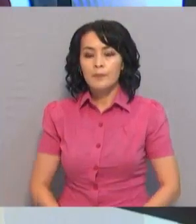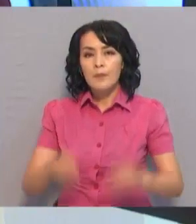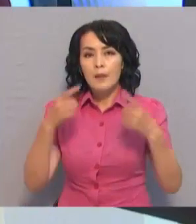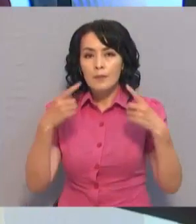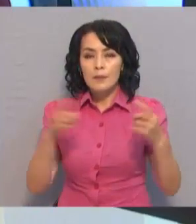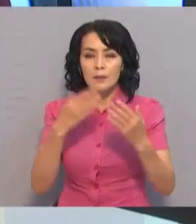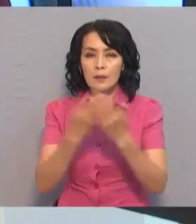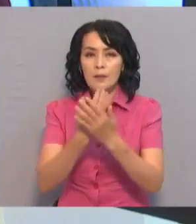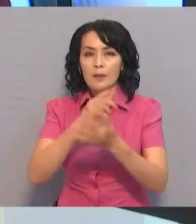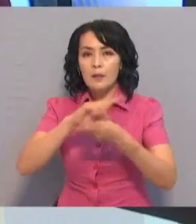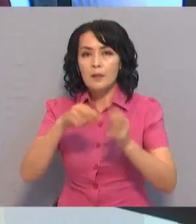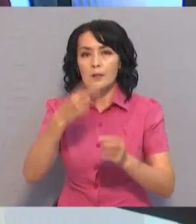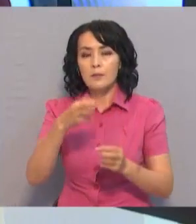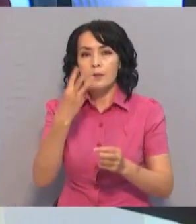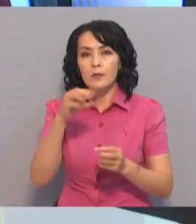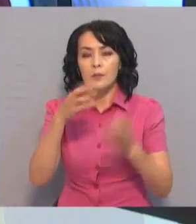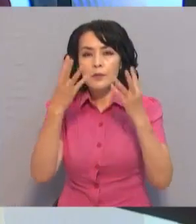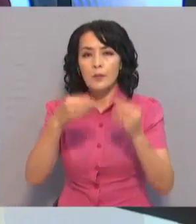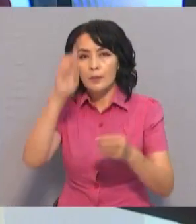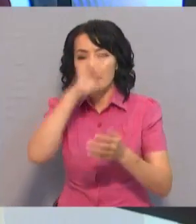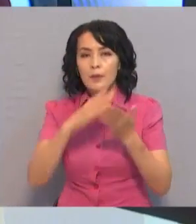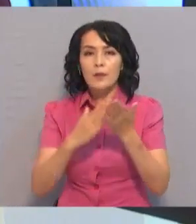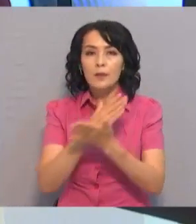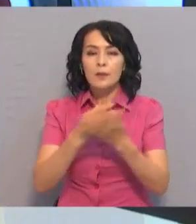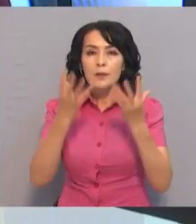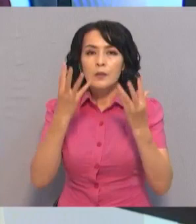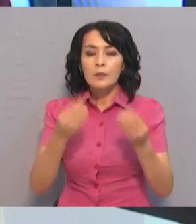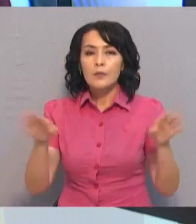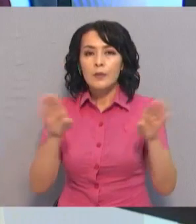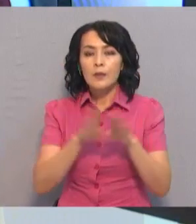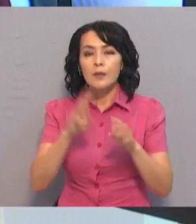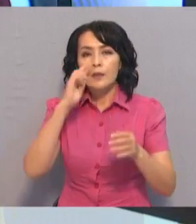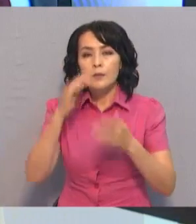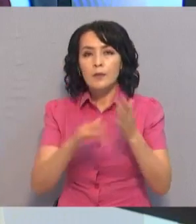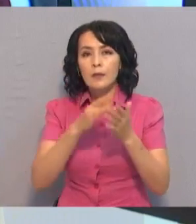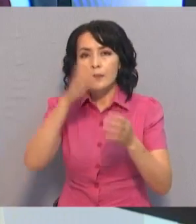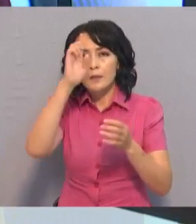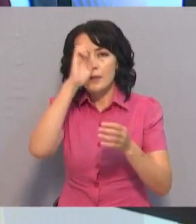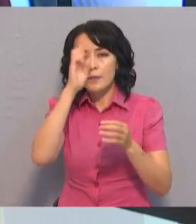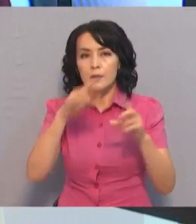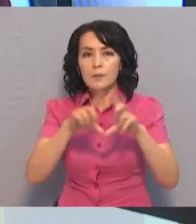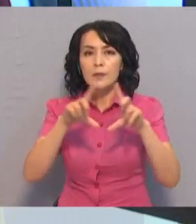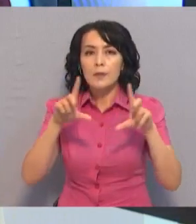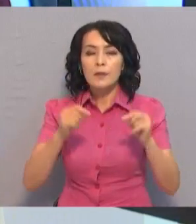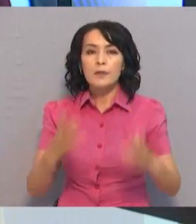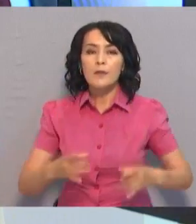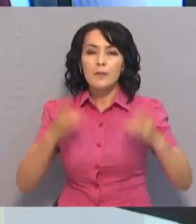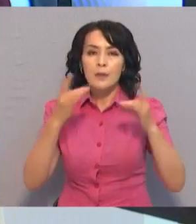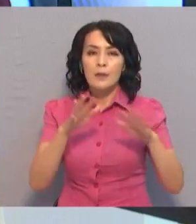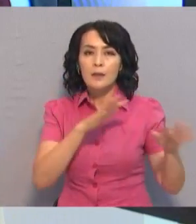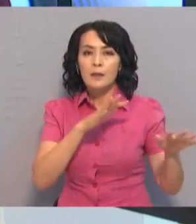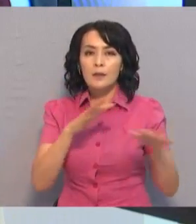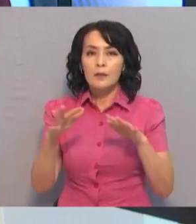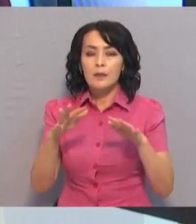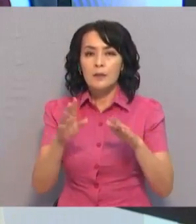Өзгеде жаңалықтарға ауыссақ, 23 маусым мемлекеттік қызметшілер күні осыған орай мегаполистегі мемлекеттік мекемелерде мерекелік шаралар